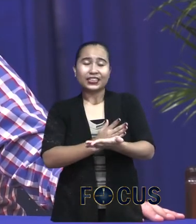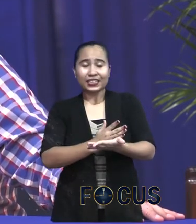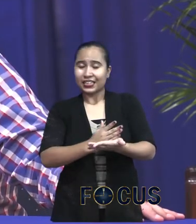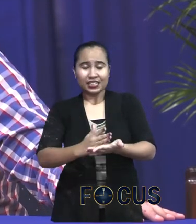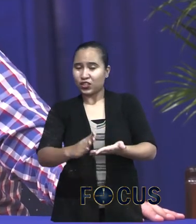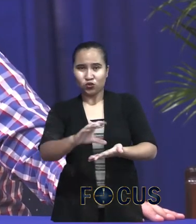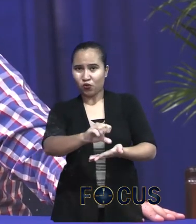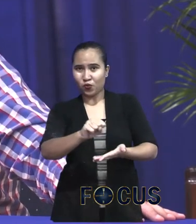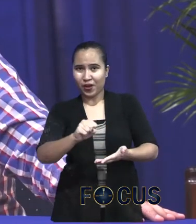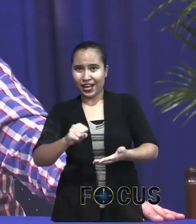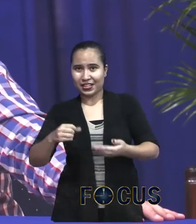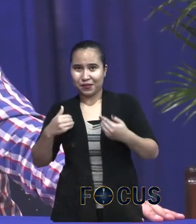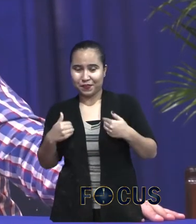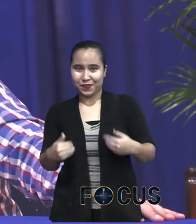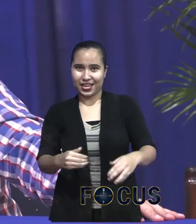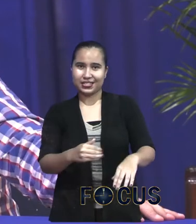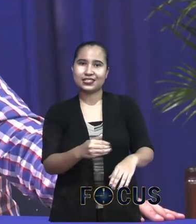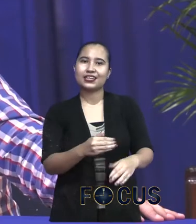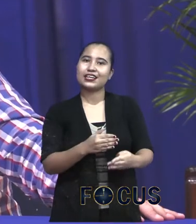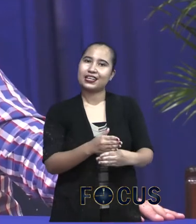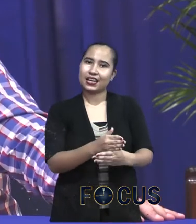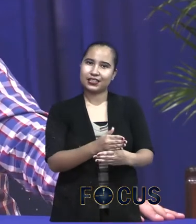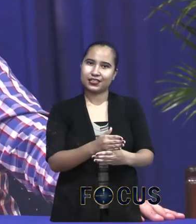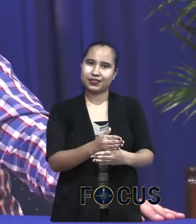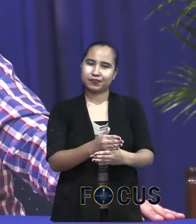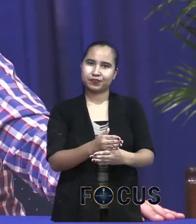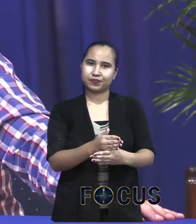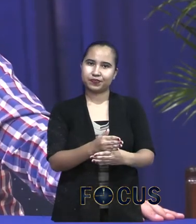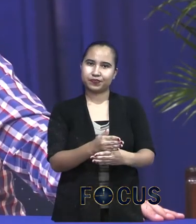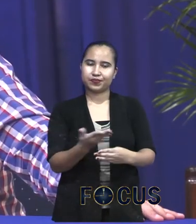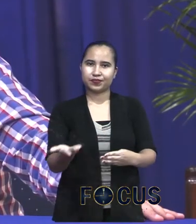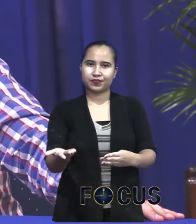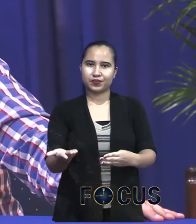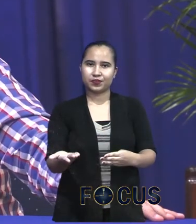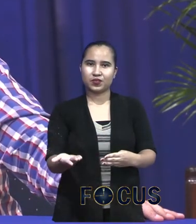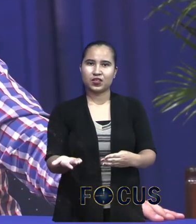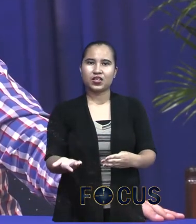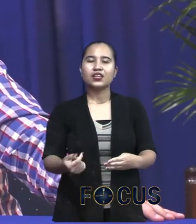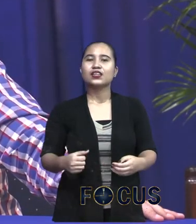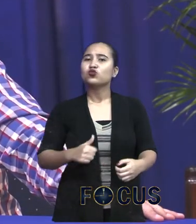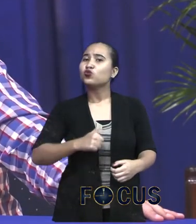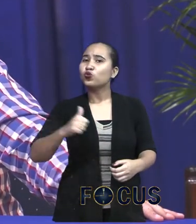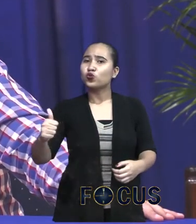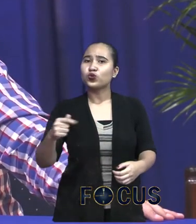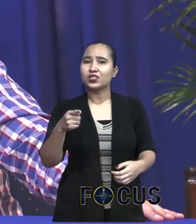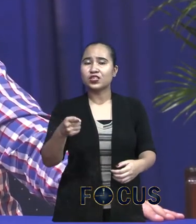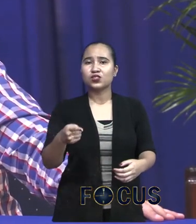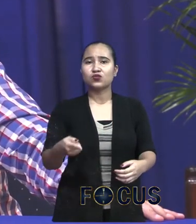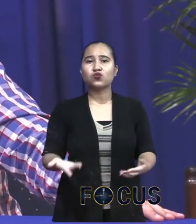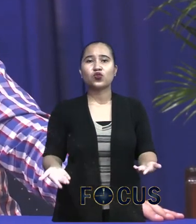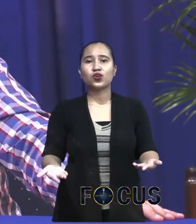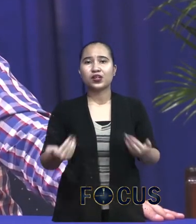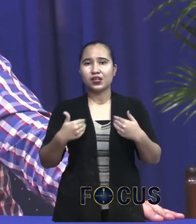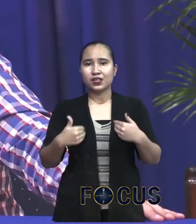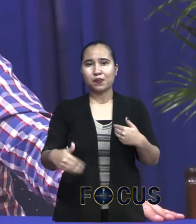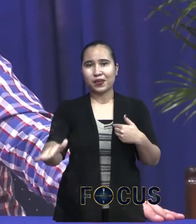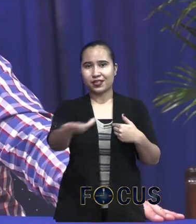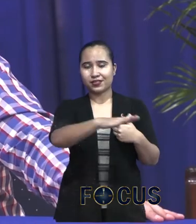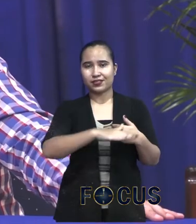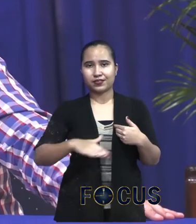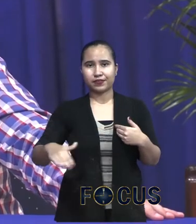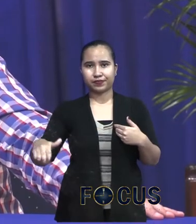die deels maar beperkt zijn ten behoeve van het beheersen van een crisis, een